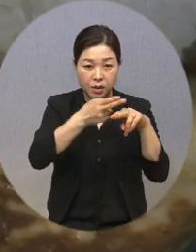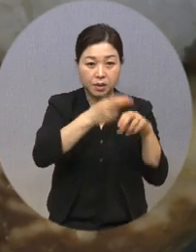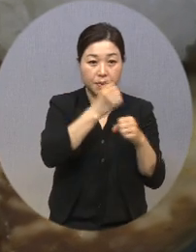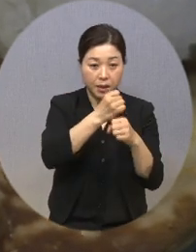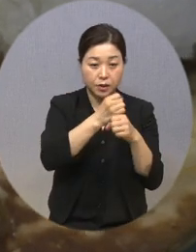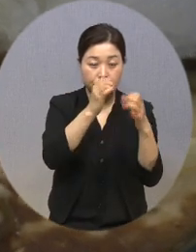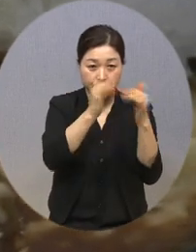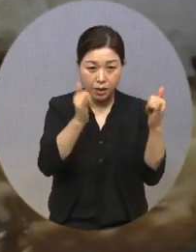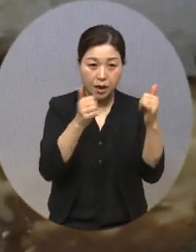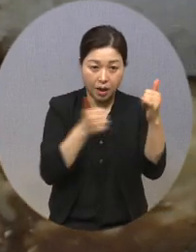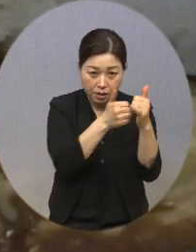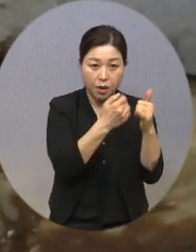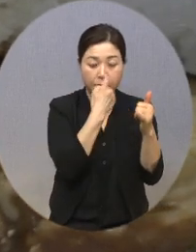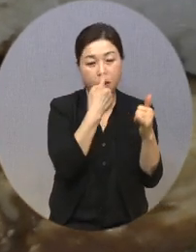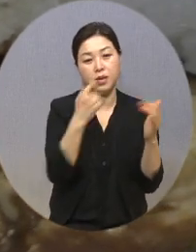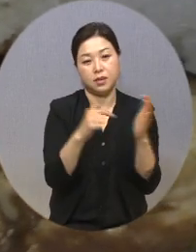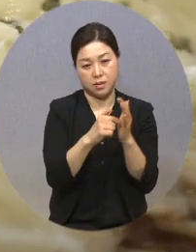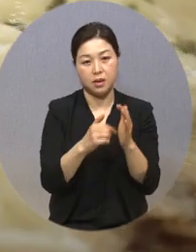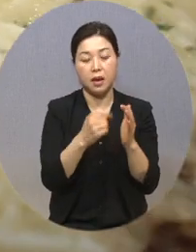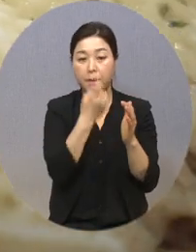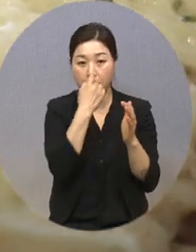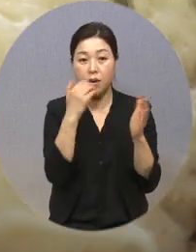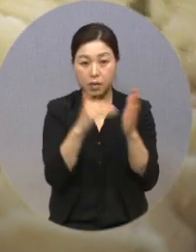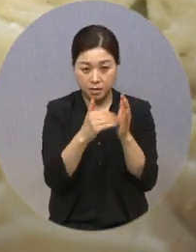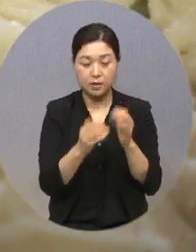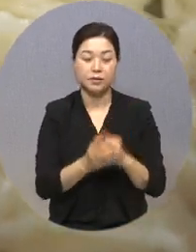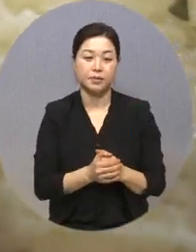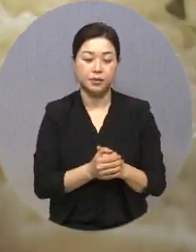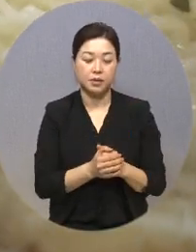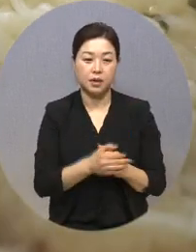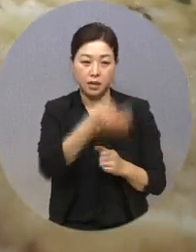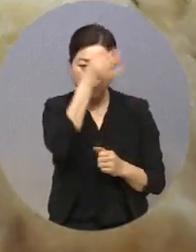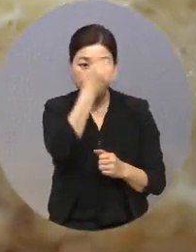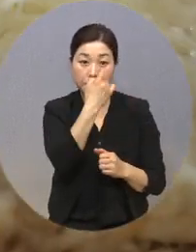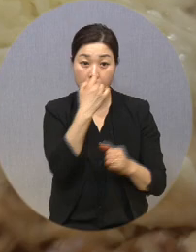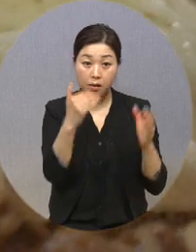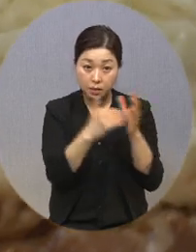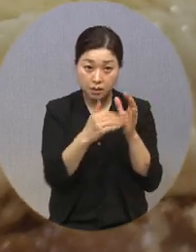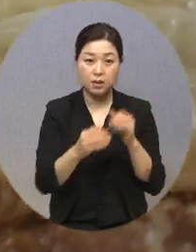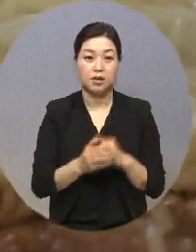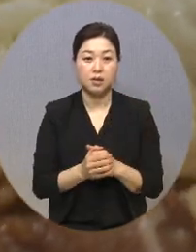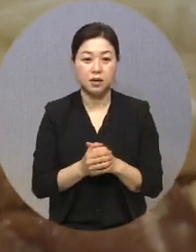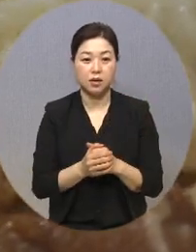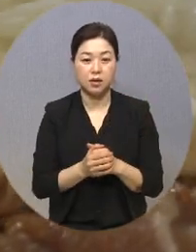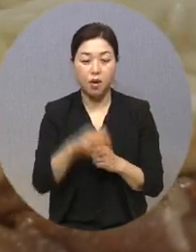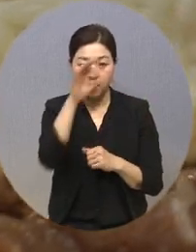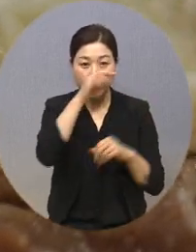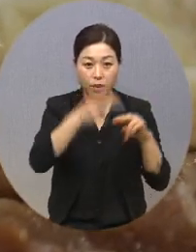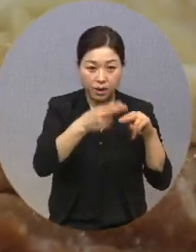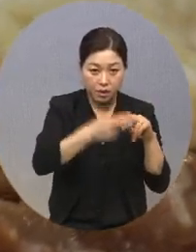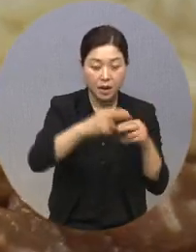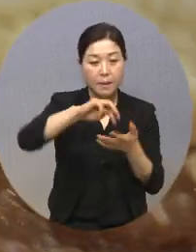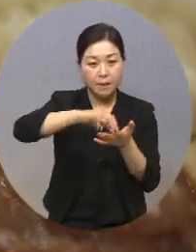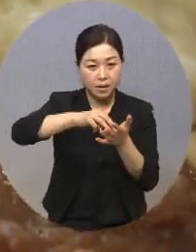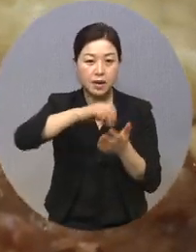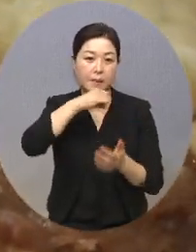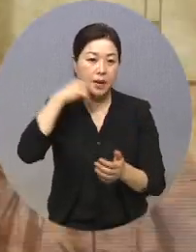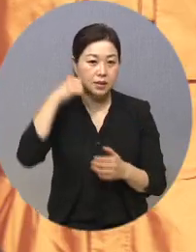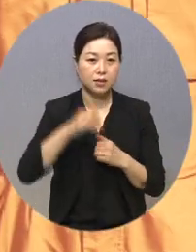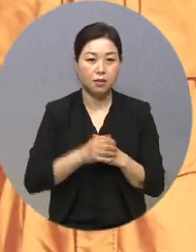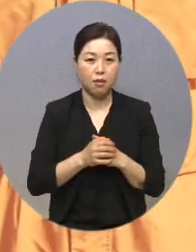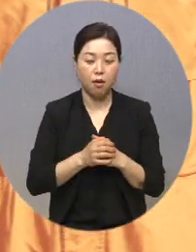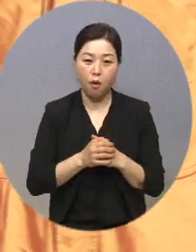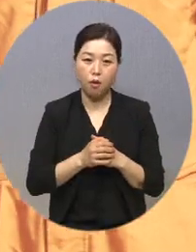직접 가서 배운 거예요, 노하우를. 아, 기술을 배우셨구나. 기술을 다 배우셔서 오셔서. 수제 돈가스 파스타 맛있어요. 제 블로그 좀 찾아봤는데 리뷰가